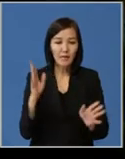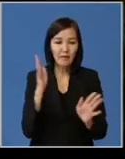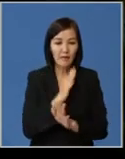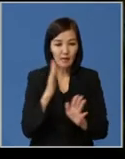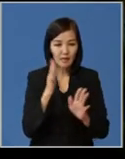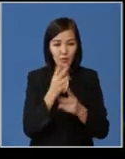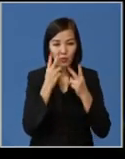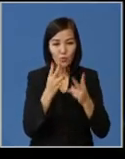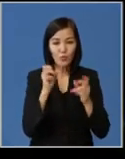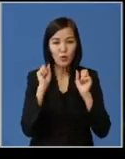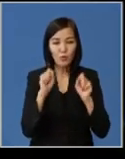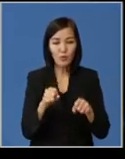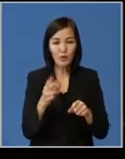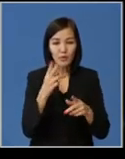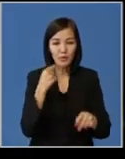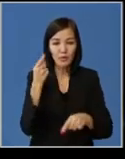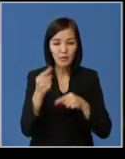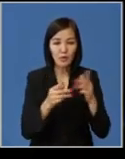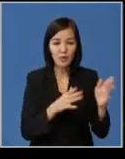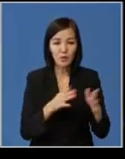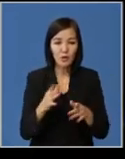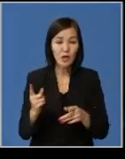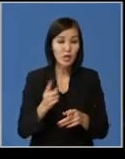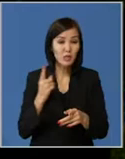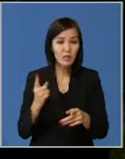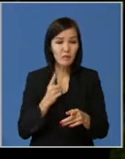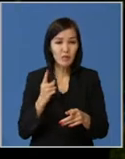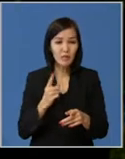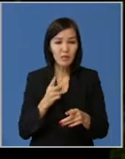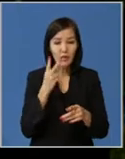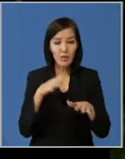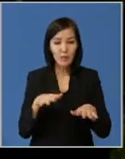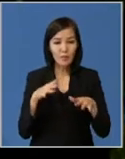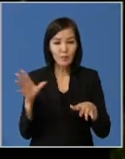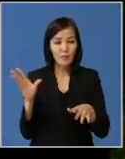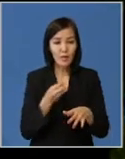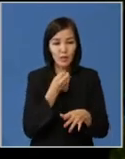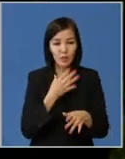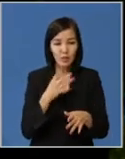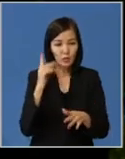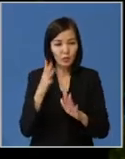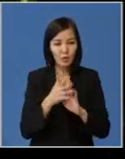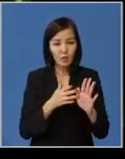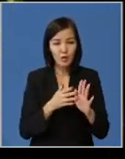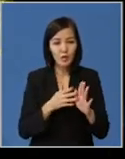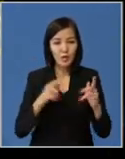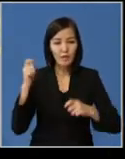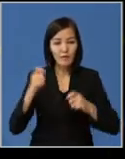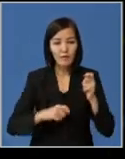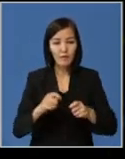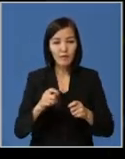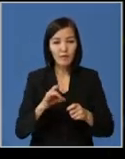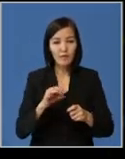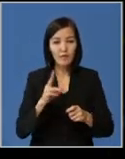халқының тұрмыс дәстүр салты шебер суреттелген. Әсерлі шыққан қойылымды жұртшылық жылы қабылдады. Айта кетейік, фестиваль аясында Бекен Римов